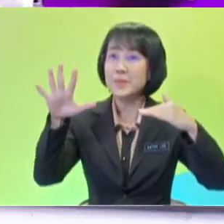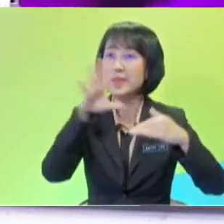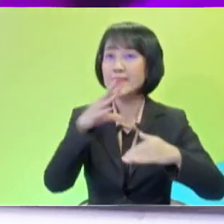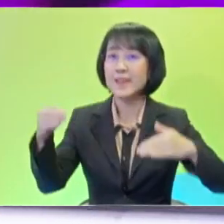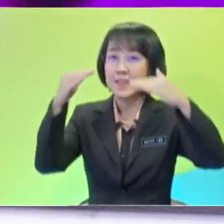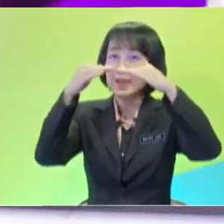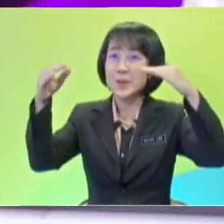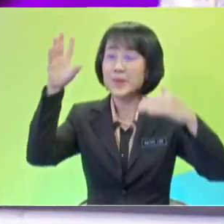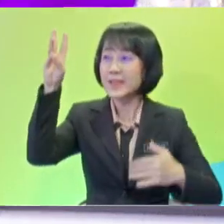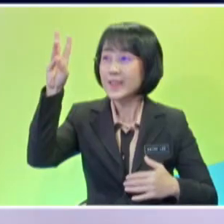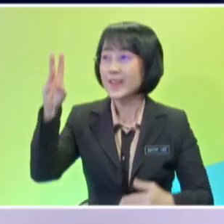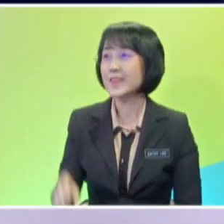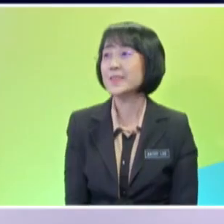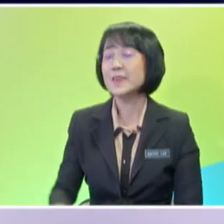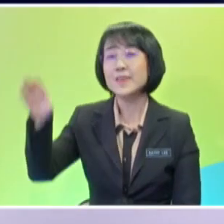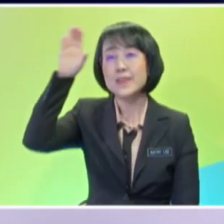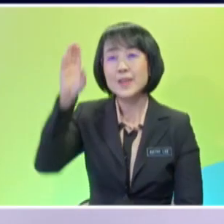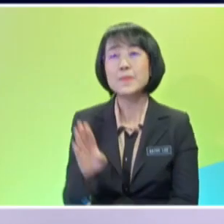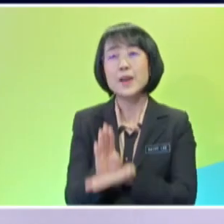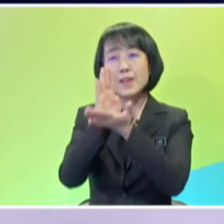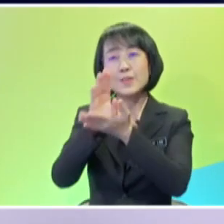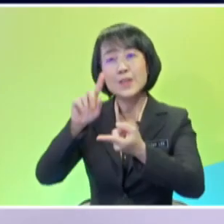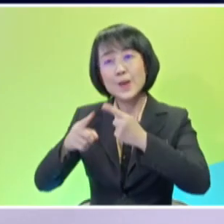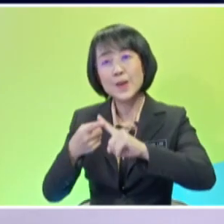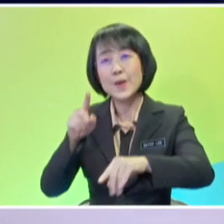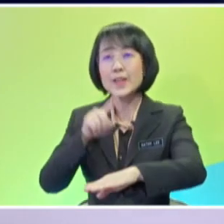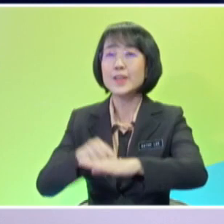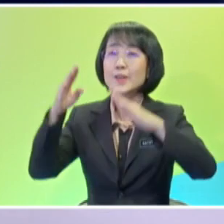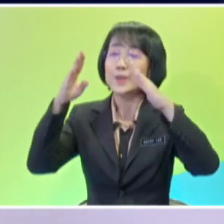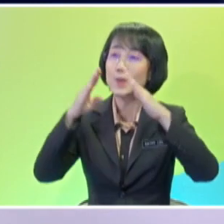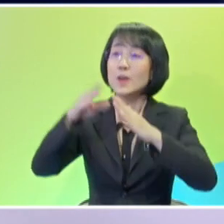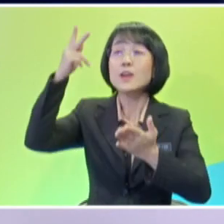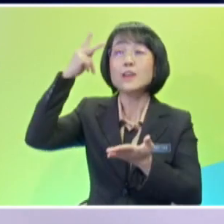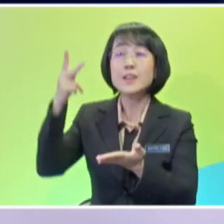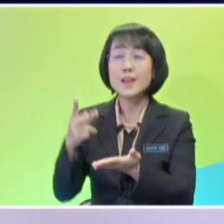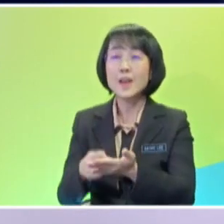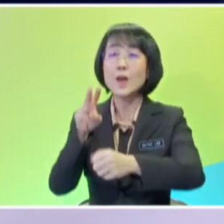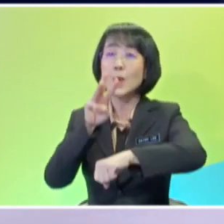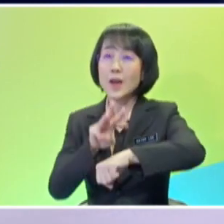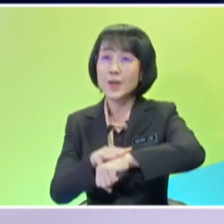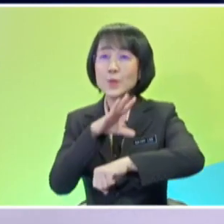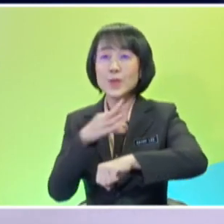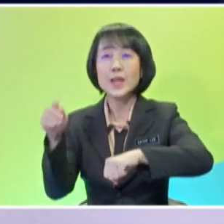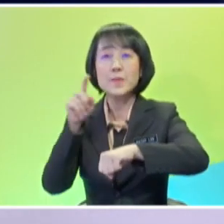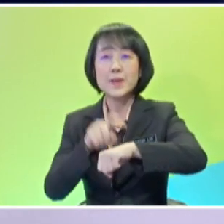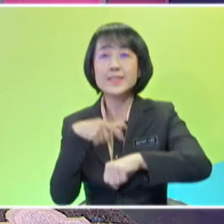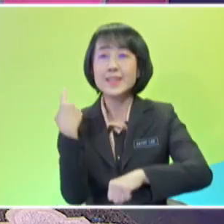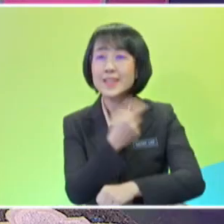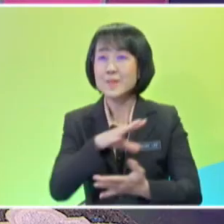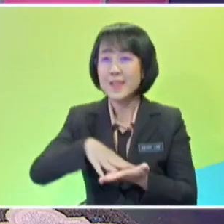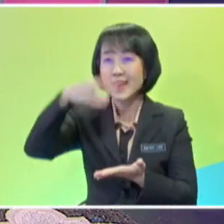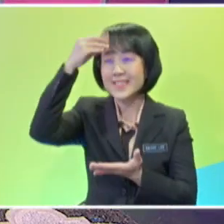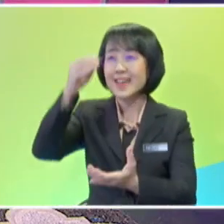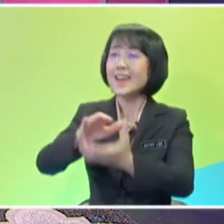Boleh bantu kawan-kawan di rumah murid-murid di rumah untuk kena waktu dan masih yang kita udah belajar tadi